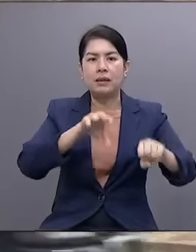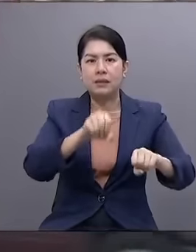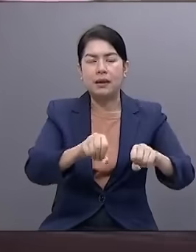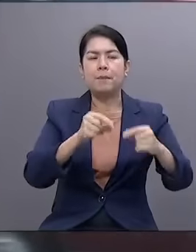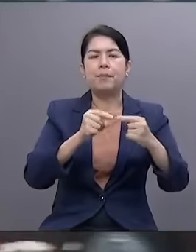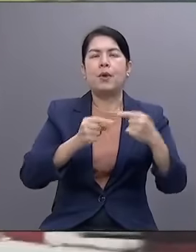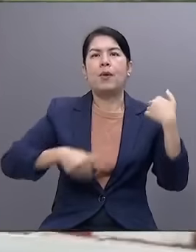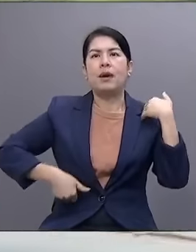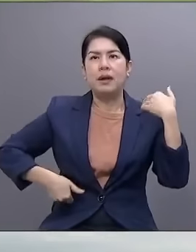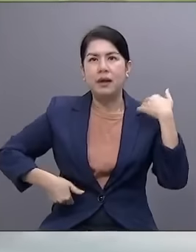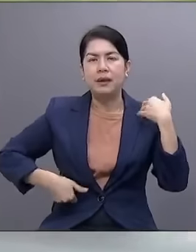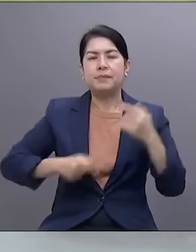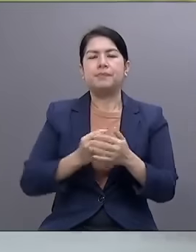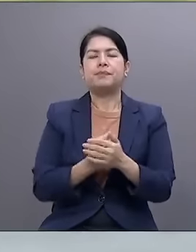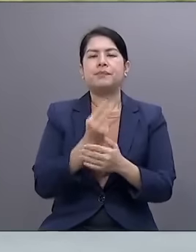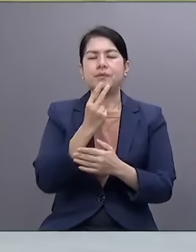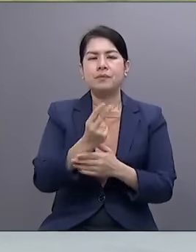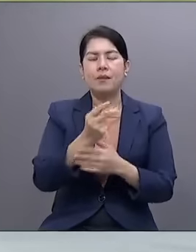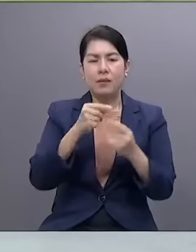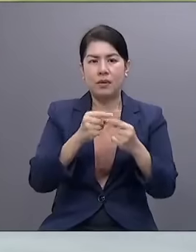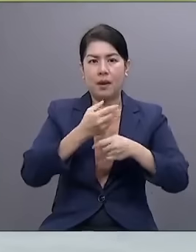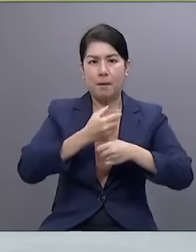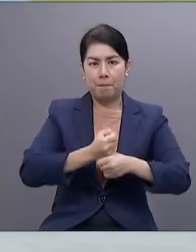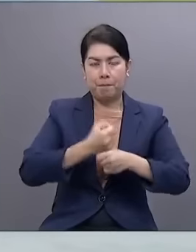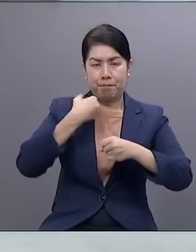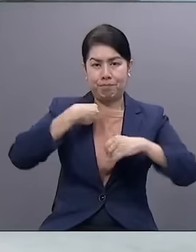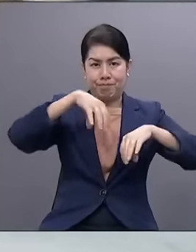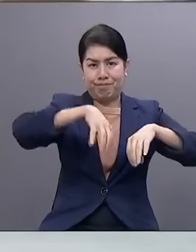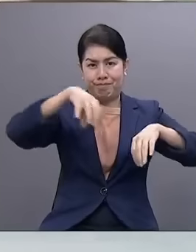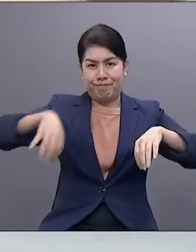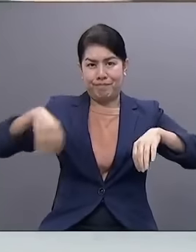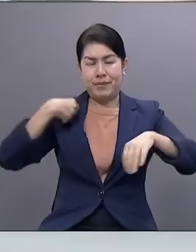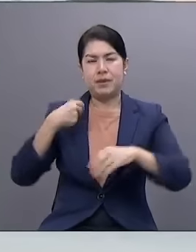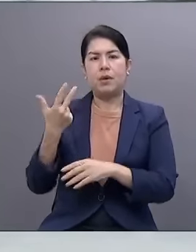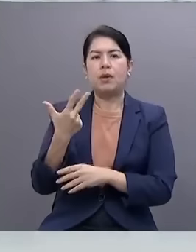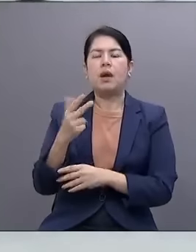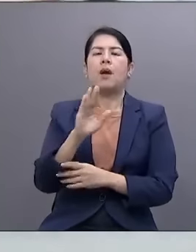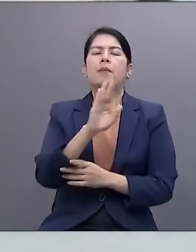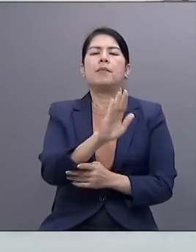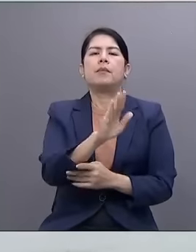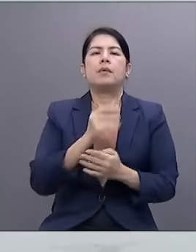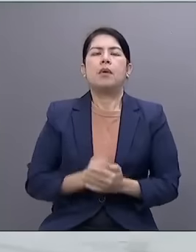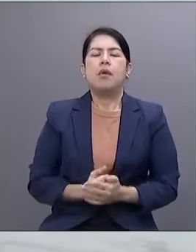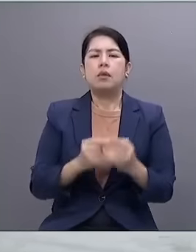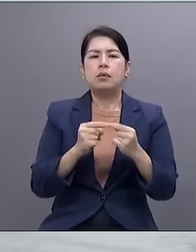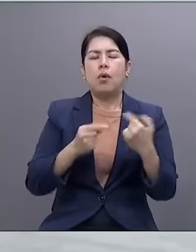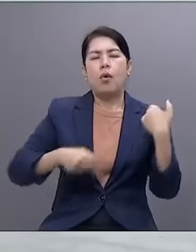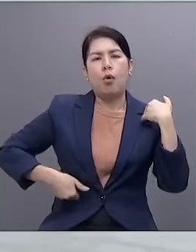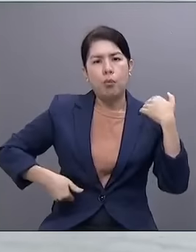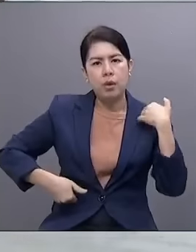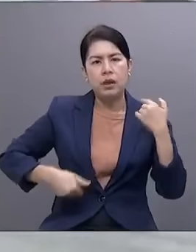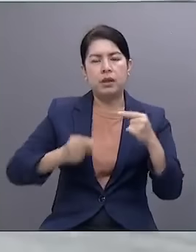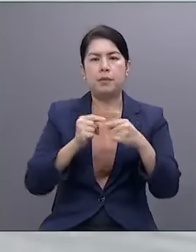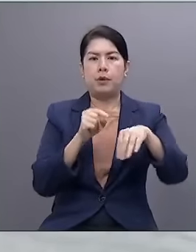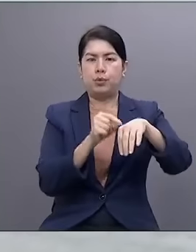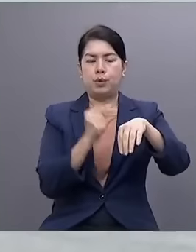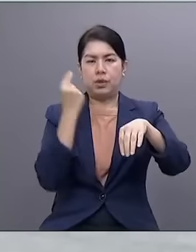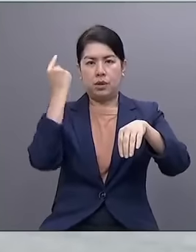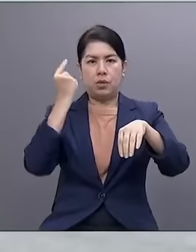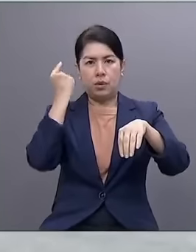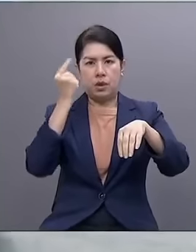ำคัญแล้วก็เป็นแลนด์มาร์คการท่องเที่ยวของเมืองลพบุรีเป็นจุดหนึ่งที่ยังมีลิงอีกฝูงอาศัยอยู่นะครับแต่ว่าลิงฝูงนี้ไ